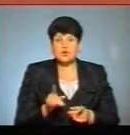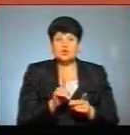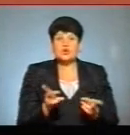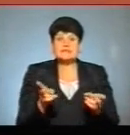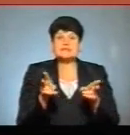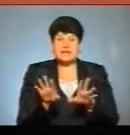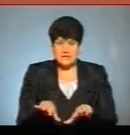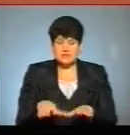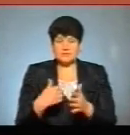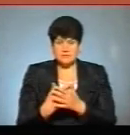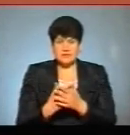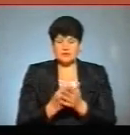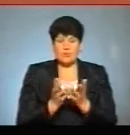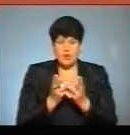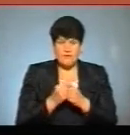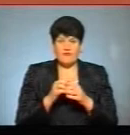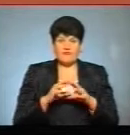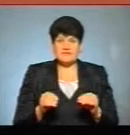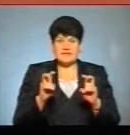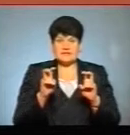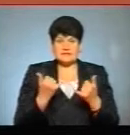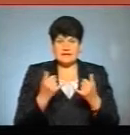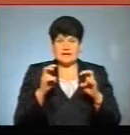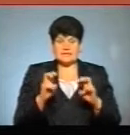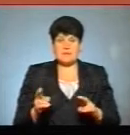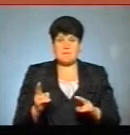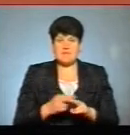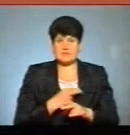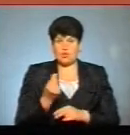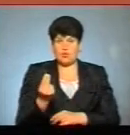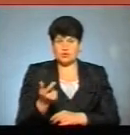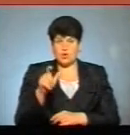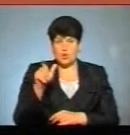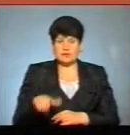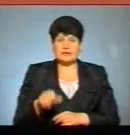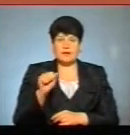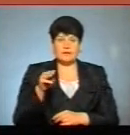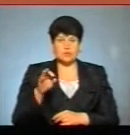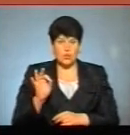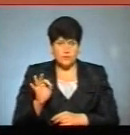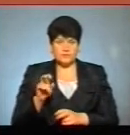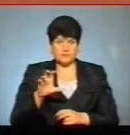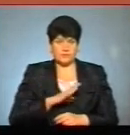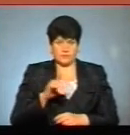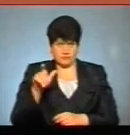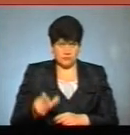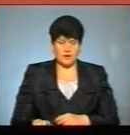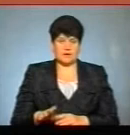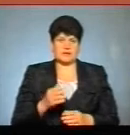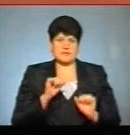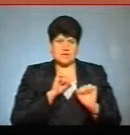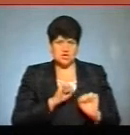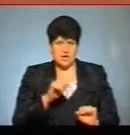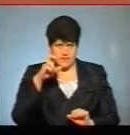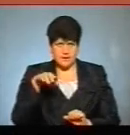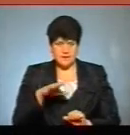залишив, приблизно розрахував, все, він зараз сидить практично без грошей. Людина-атошник, людина, яка захищала країну. Ми в свій час теж там,